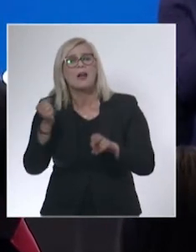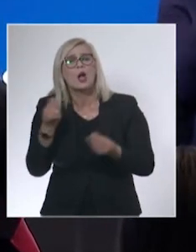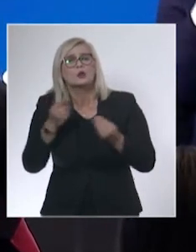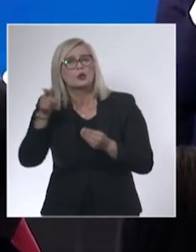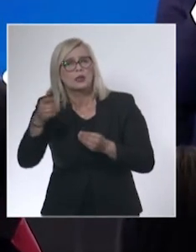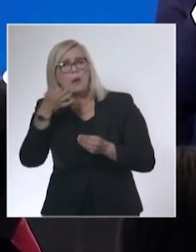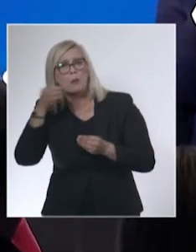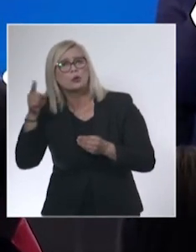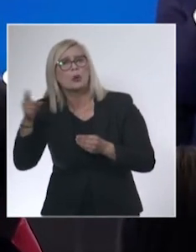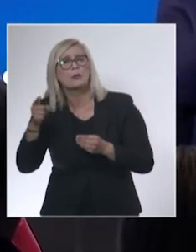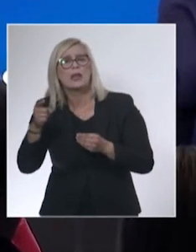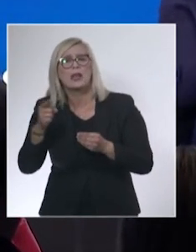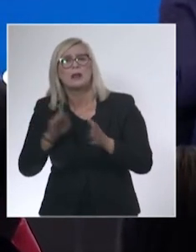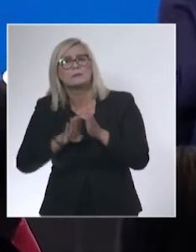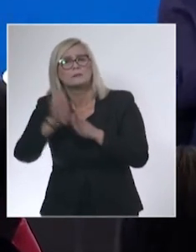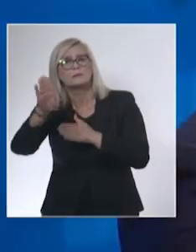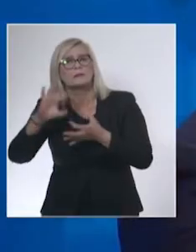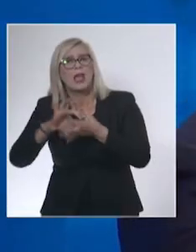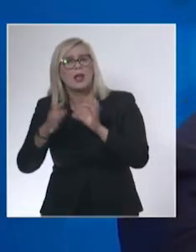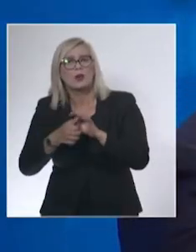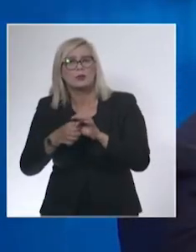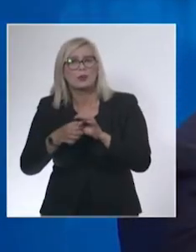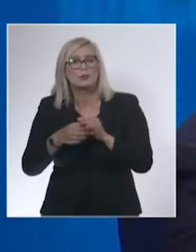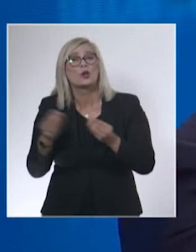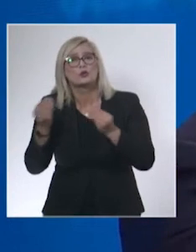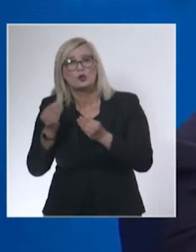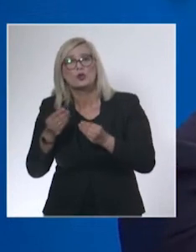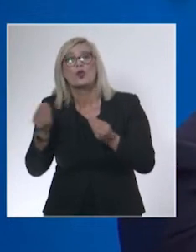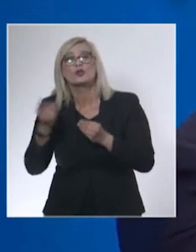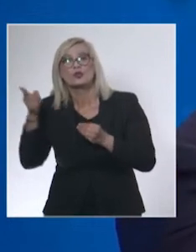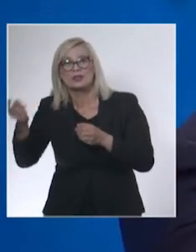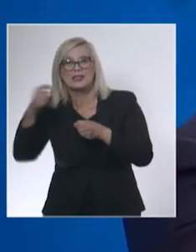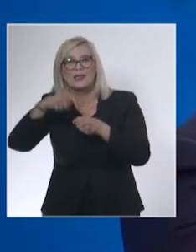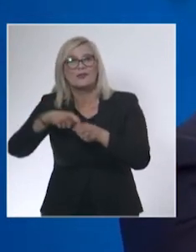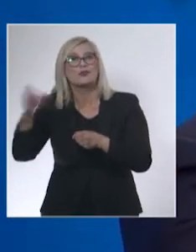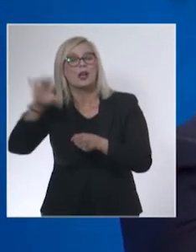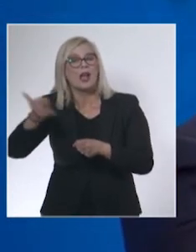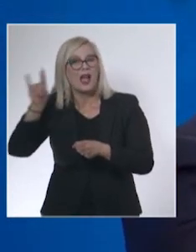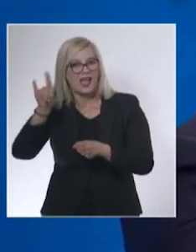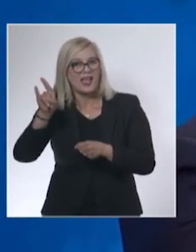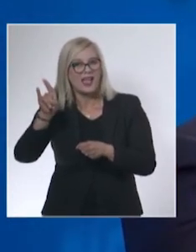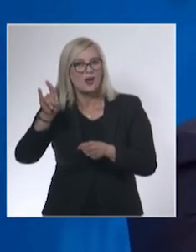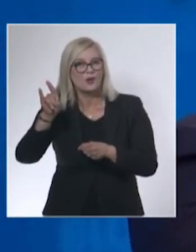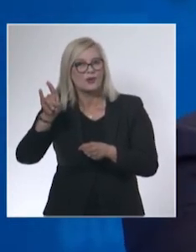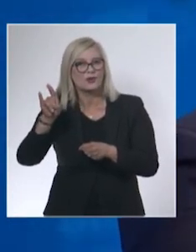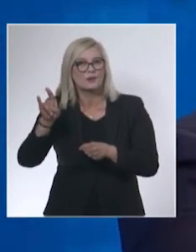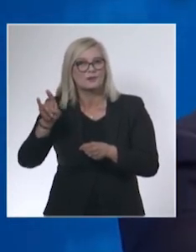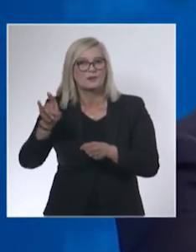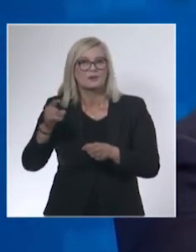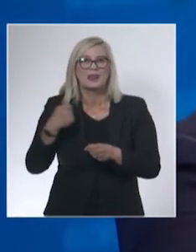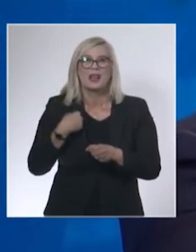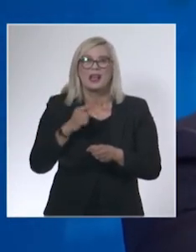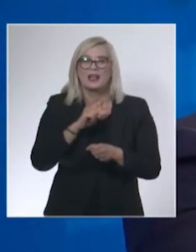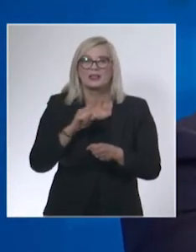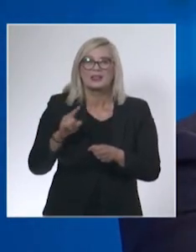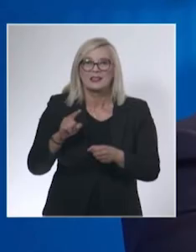тука. На Твитер овде има прашање дали би било можно да се создаде организација како ЕУ само меѓу